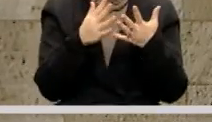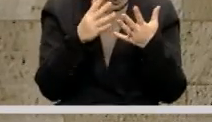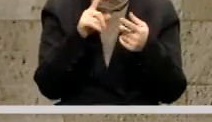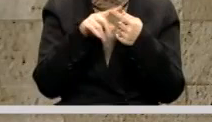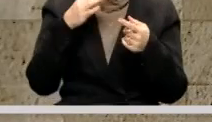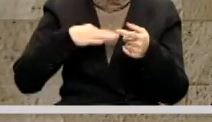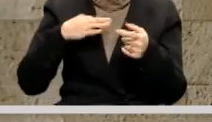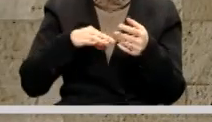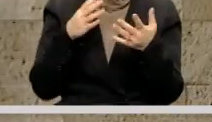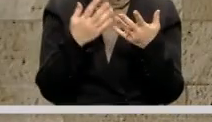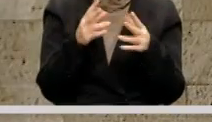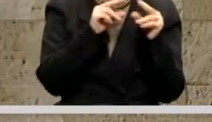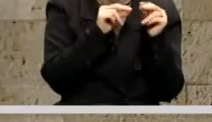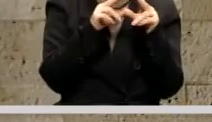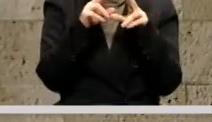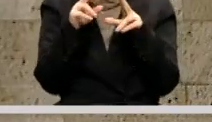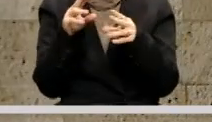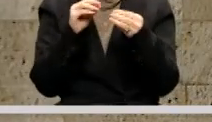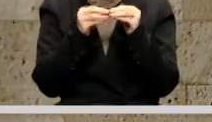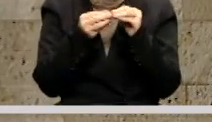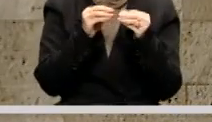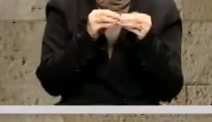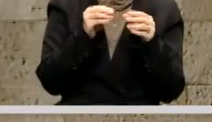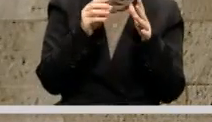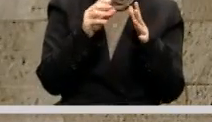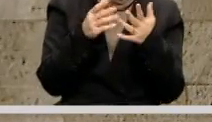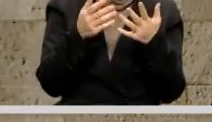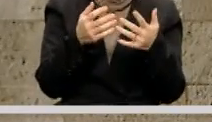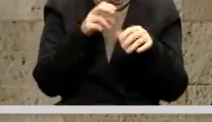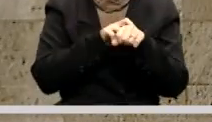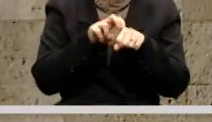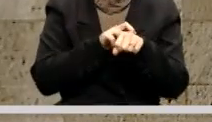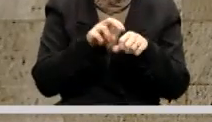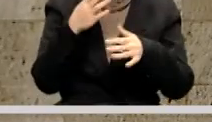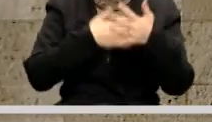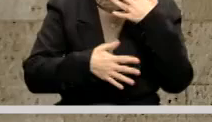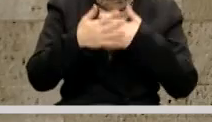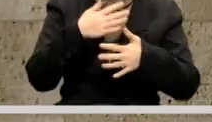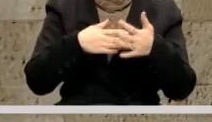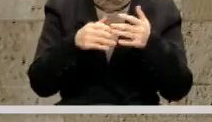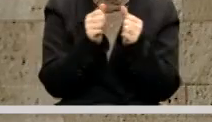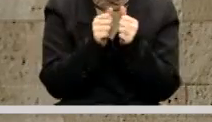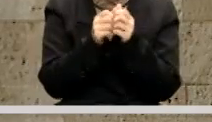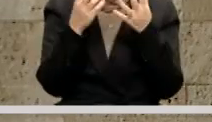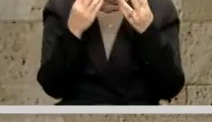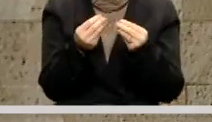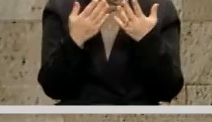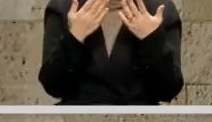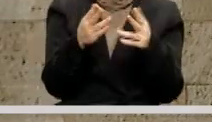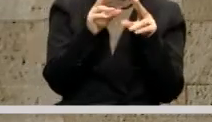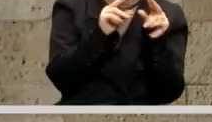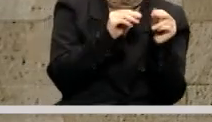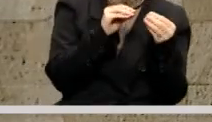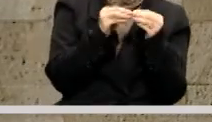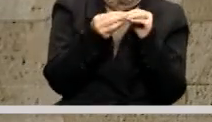adaptasyon problemleri, uyanma problemleri, trafik, stres, yoğunluk beraberinde geliyor. Evet uyku problemleri herkeste son yıllarda